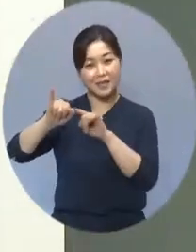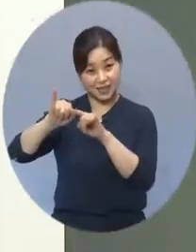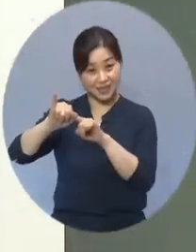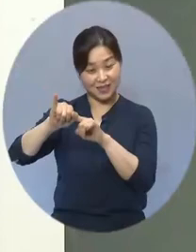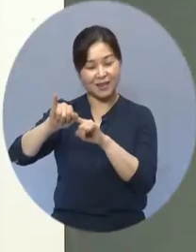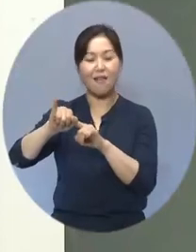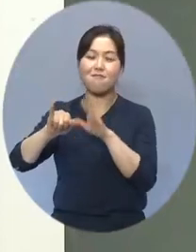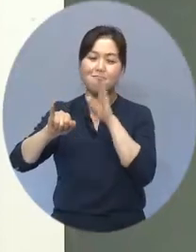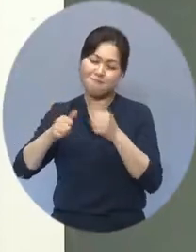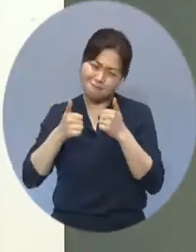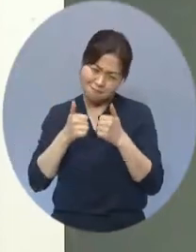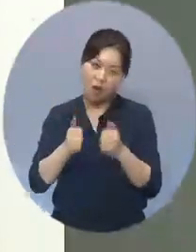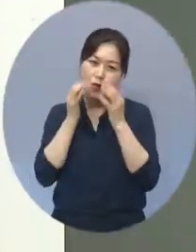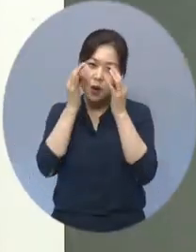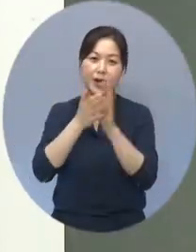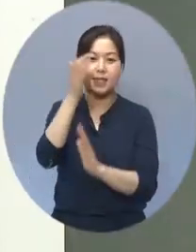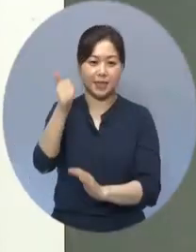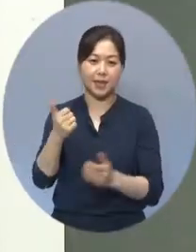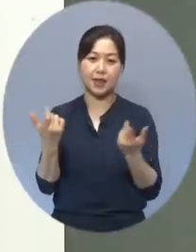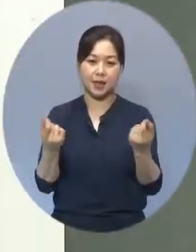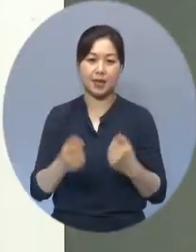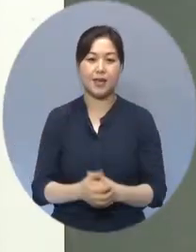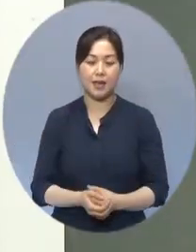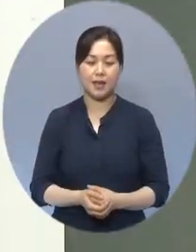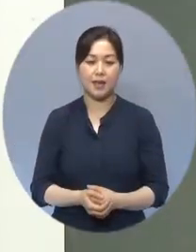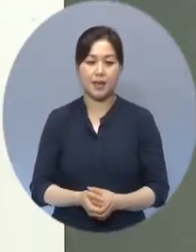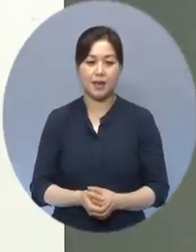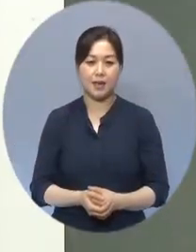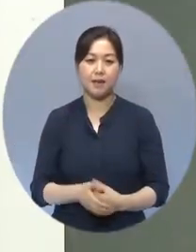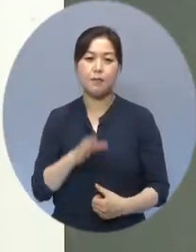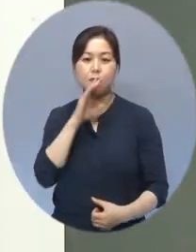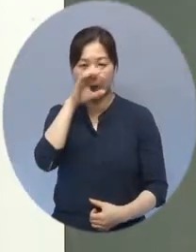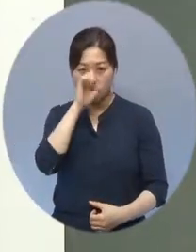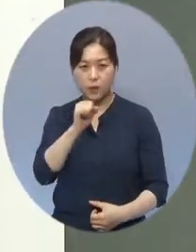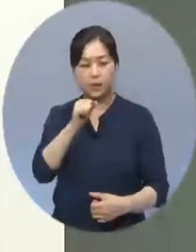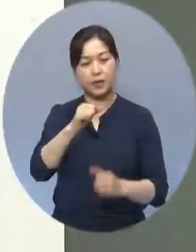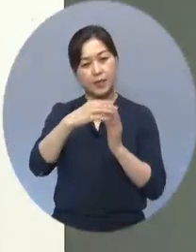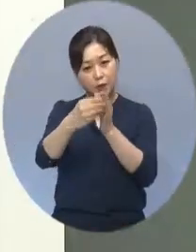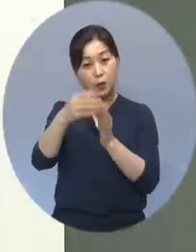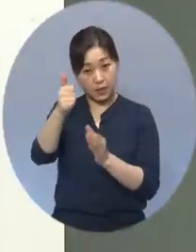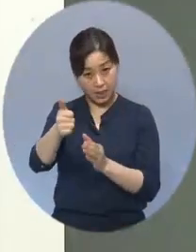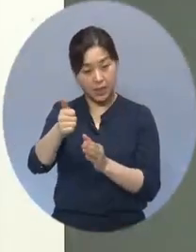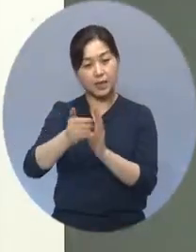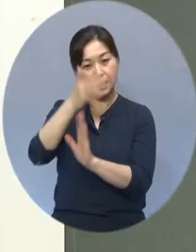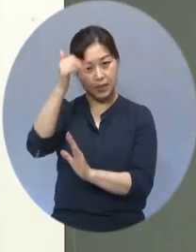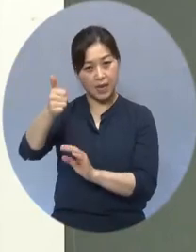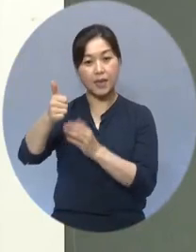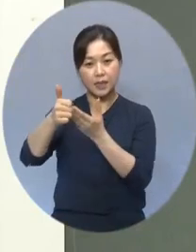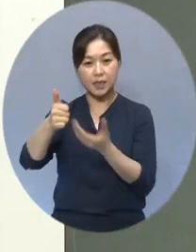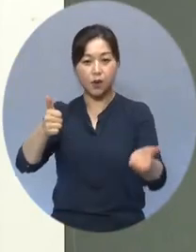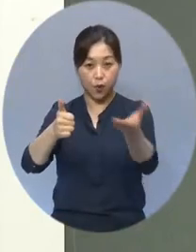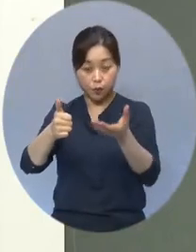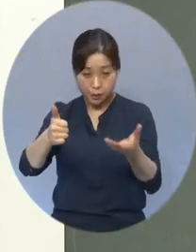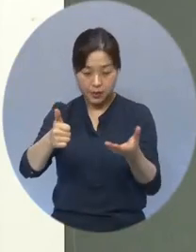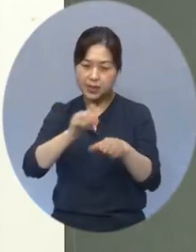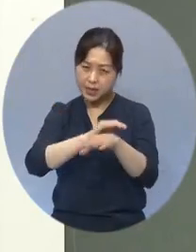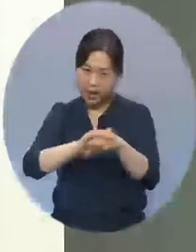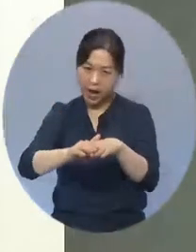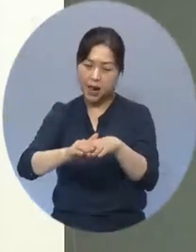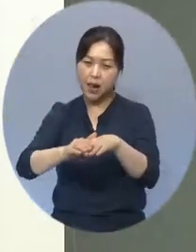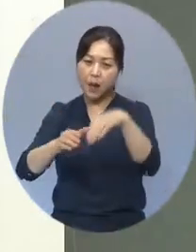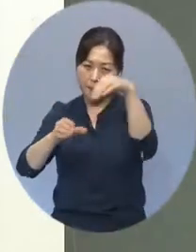아닌가 이런 생각을 해봤습니다. 이렇게 좋은 지도자, 시장님을